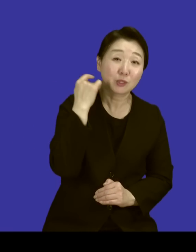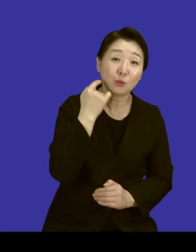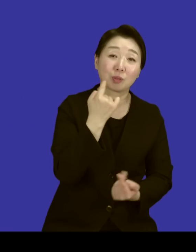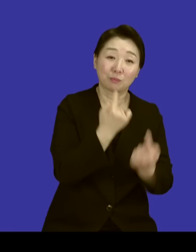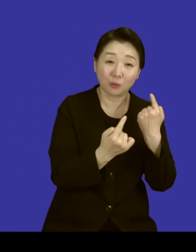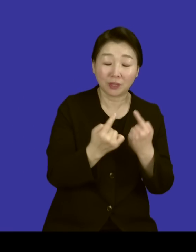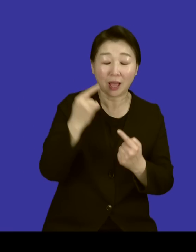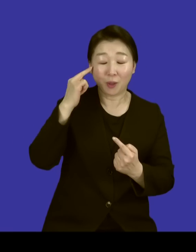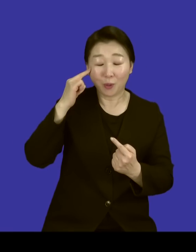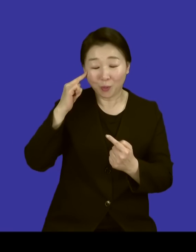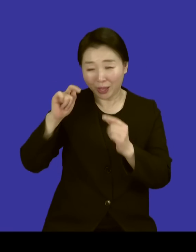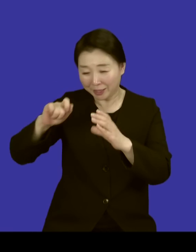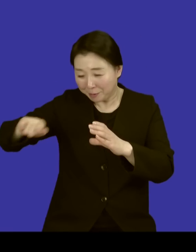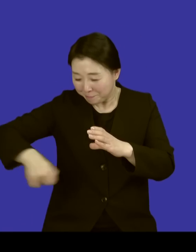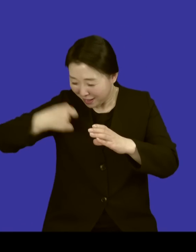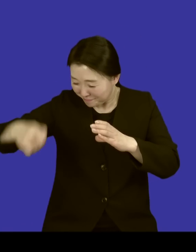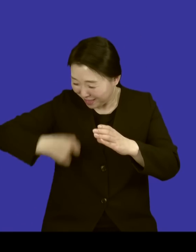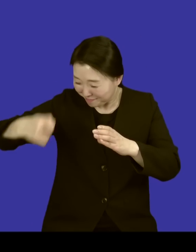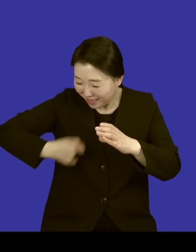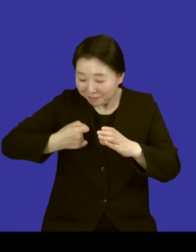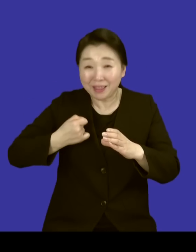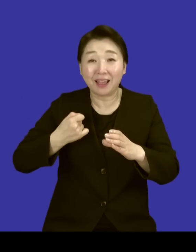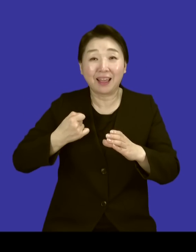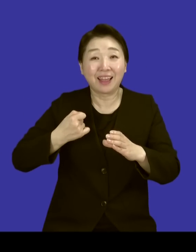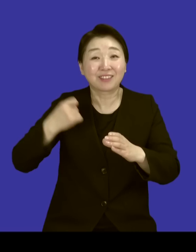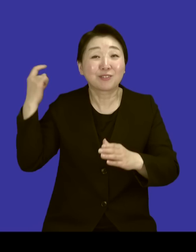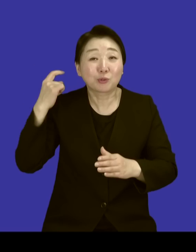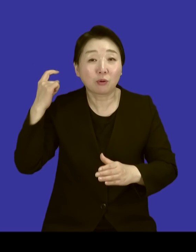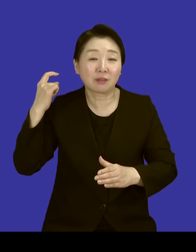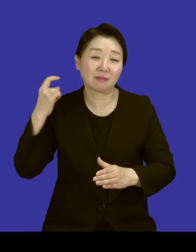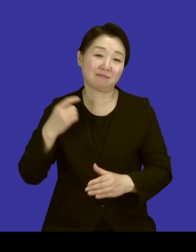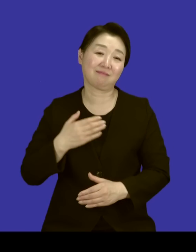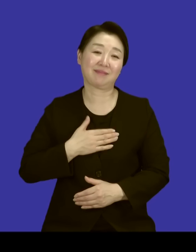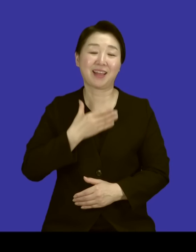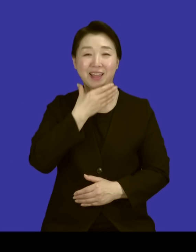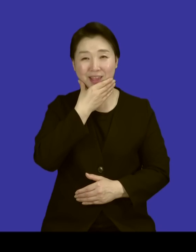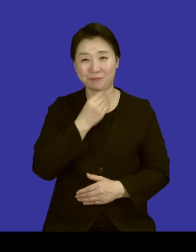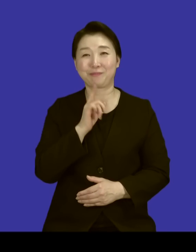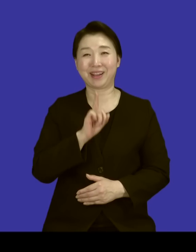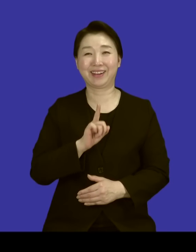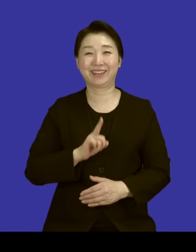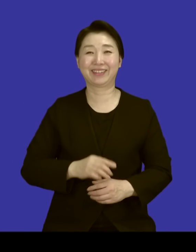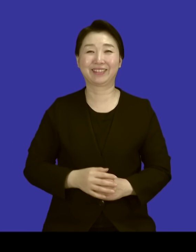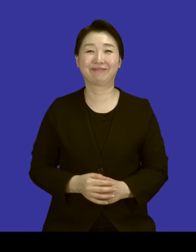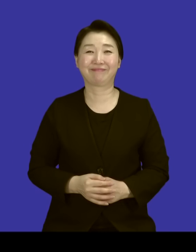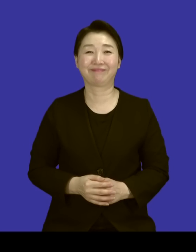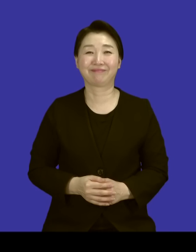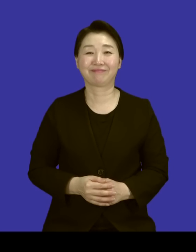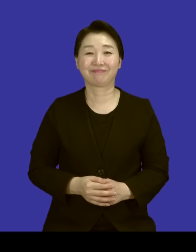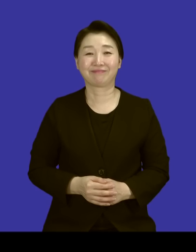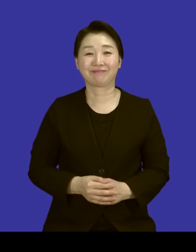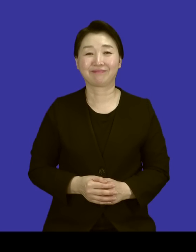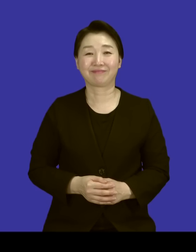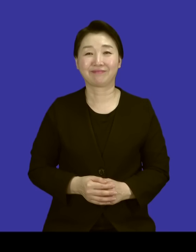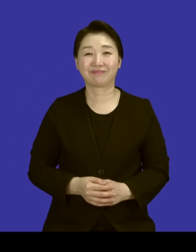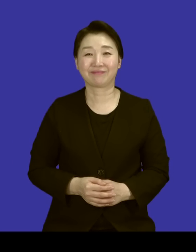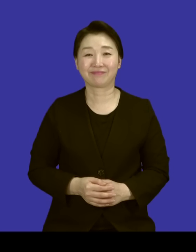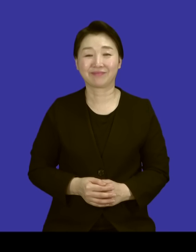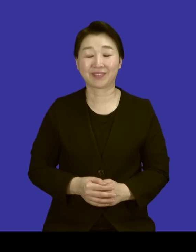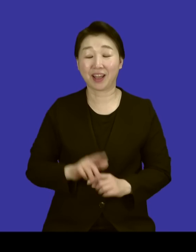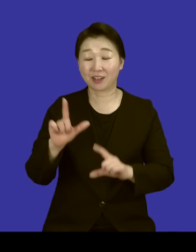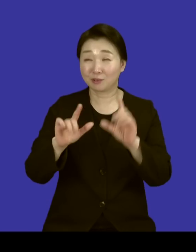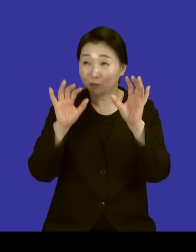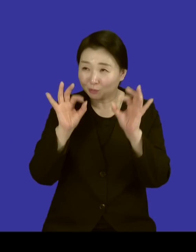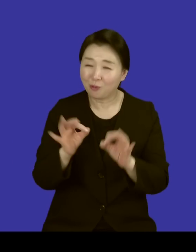빈 그 냄비를 끝까지 달그락 긁으시는 그 소리가 예. 저를 더 행복하게 한다, 그렇게 말씀드려요. 그 모습에 또